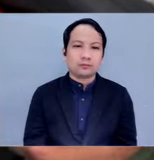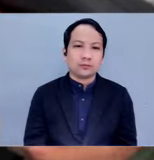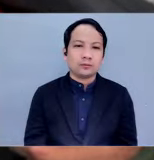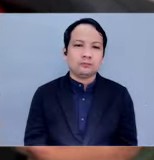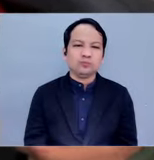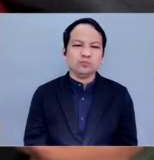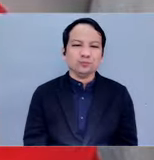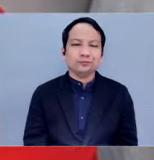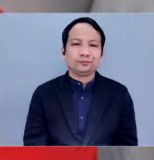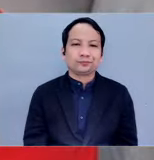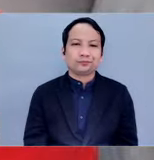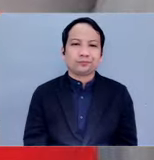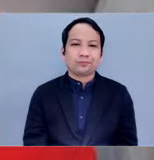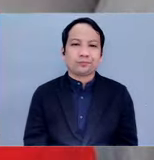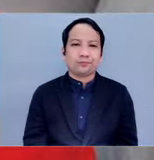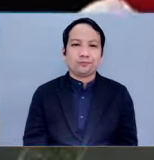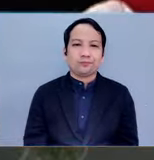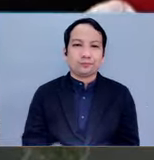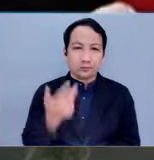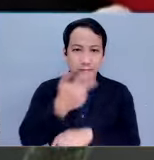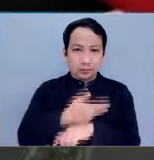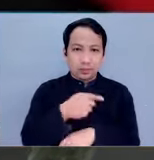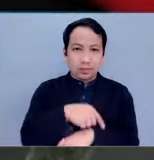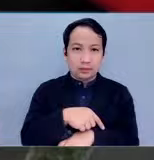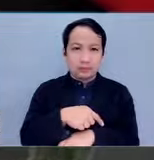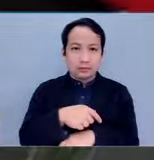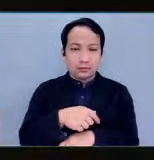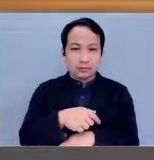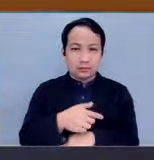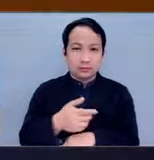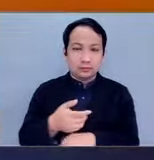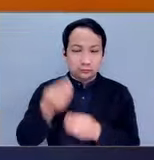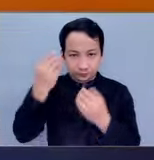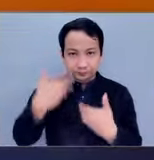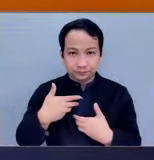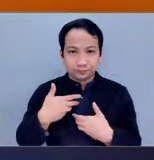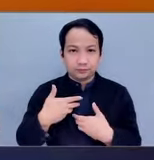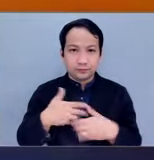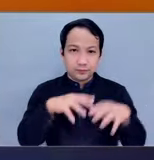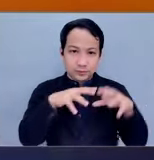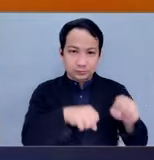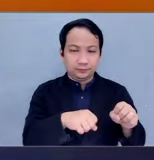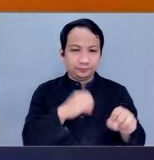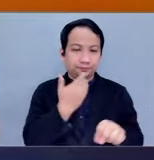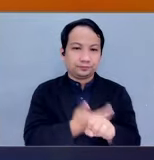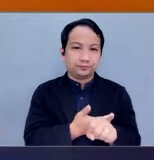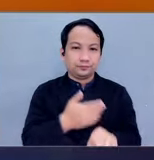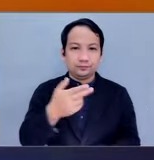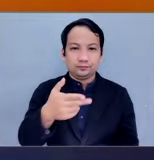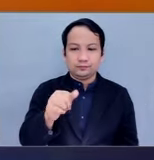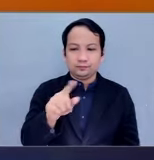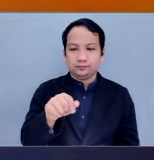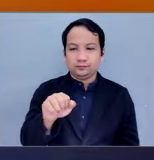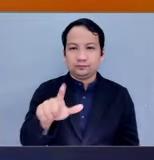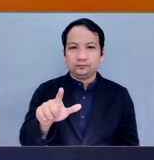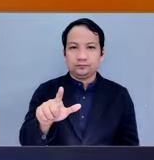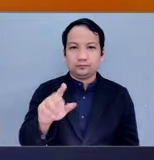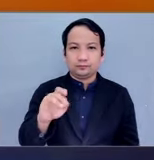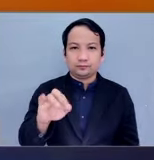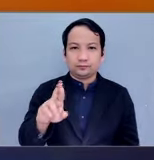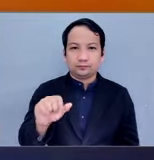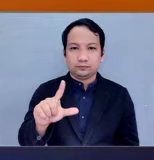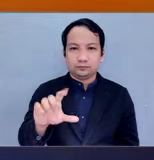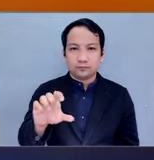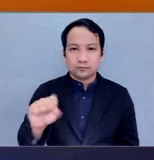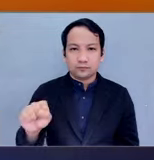Halos tatlong araw nang walang tulog si Sally Morales simula nang mabalitaan ang pagkakaaresto sa anak na si Hazel Morales. 7 taon ng OFW